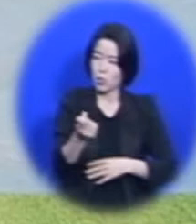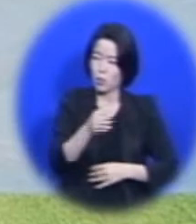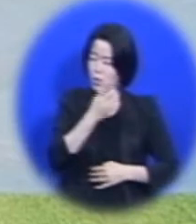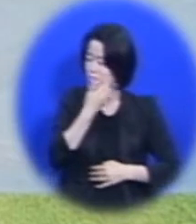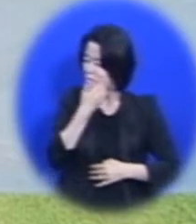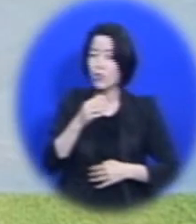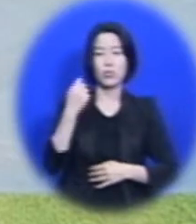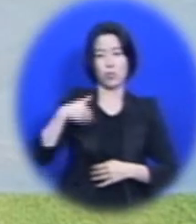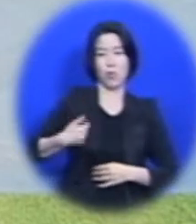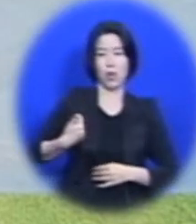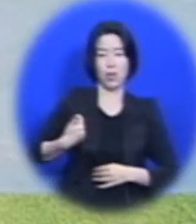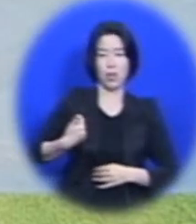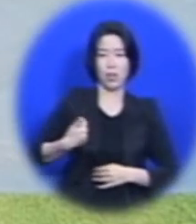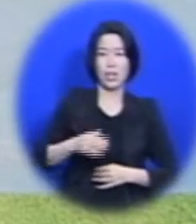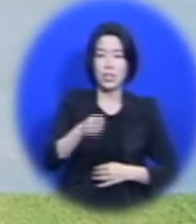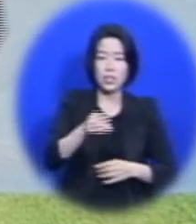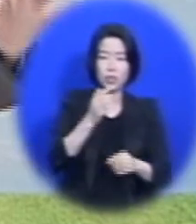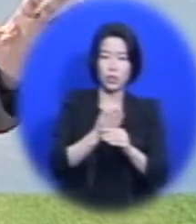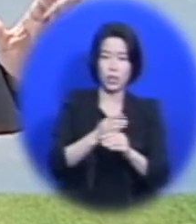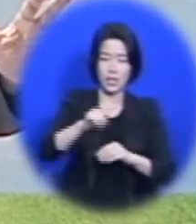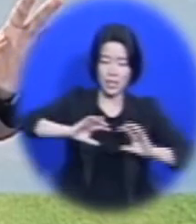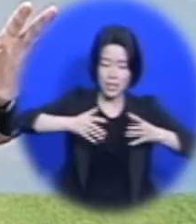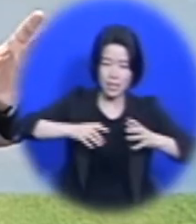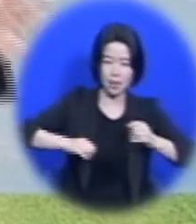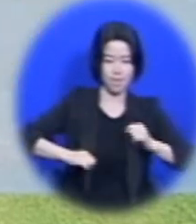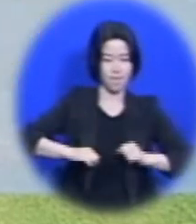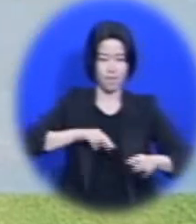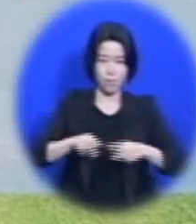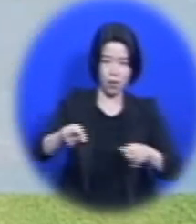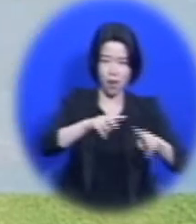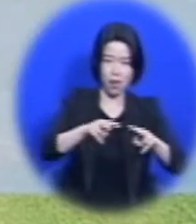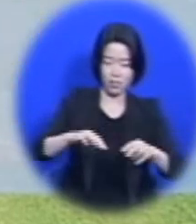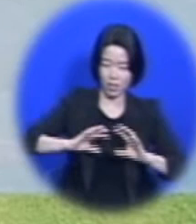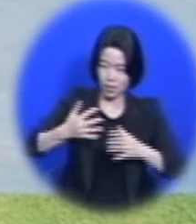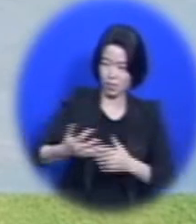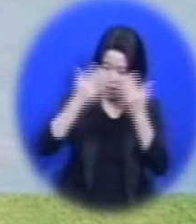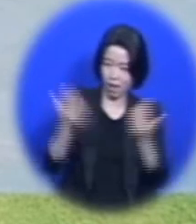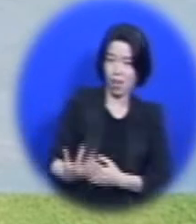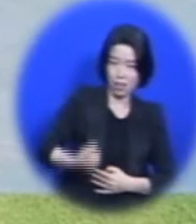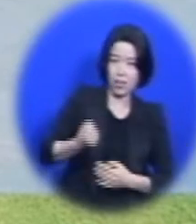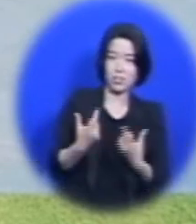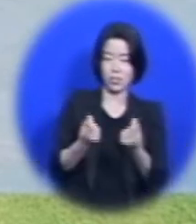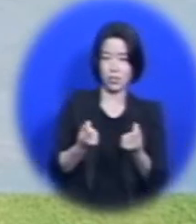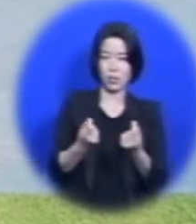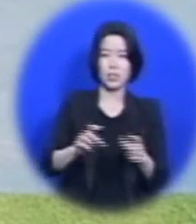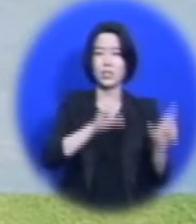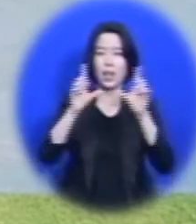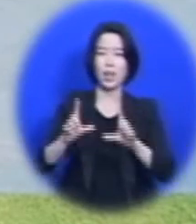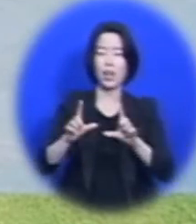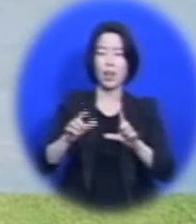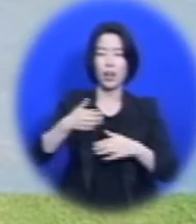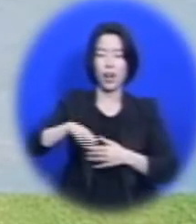모르고 그러면서 이 세상을 활개치고 자기가 세상을 다 얻은 것처럼 그렇게 살아가는 사람을